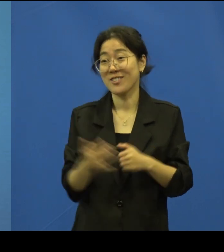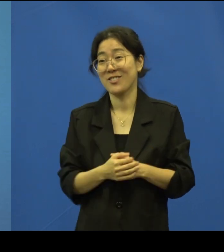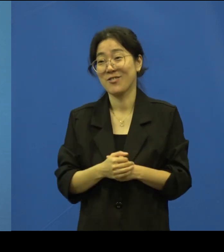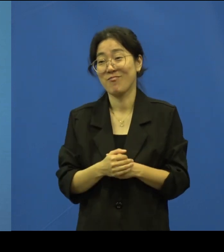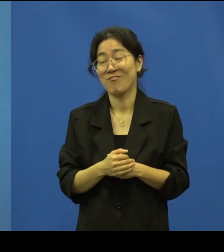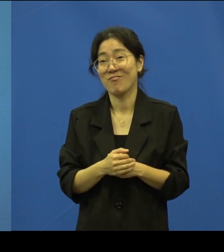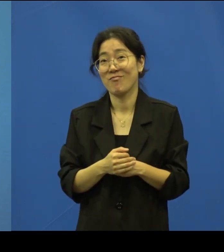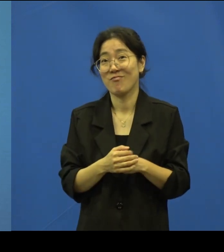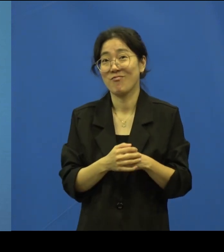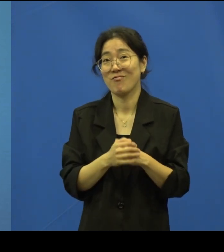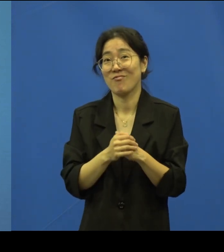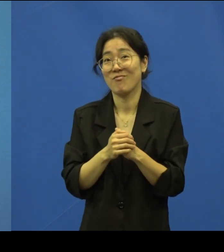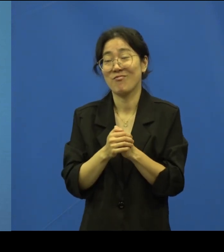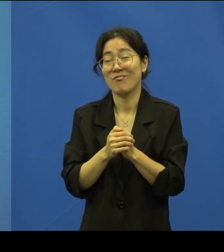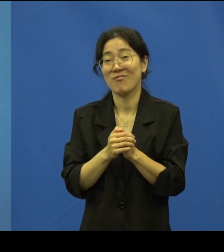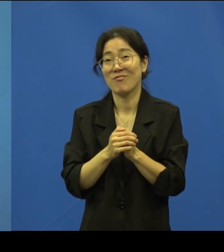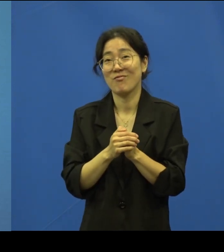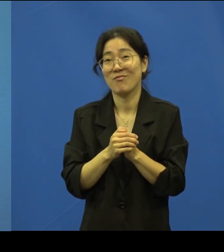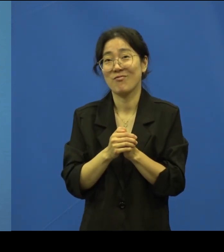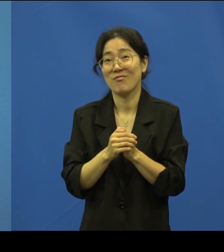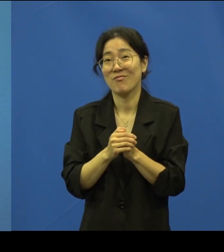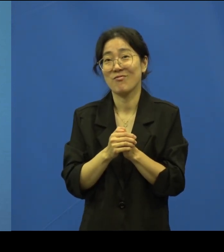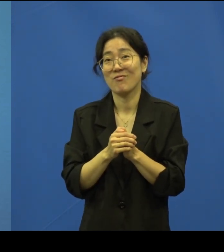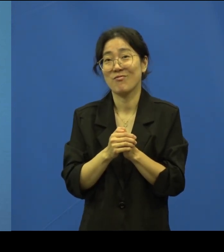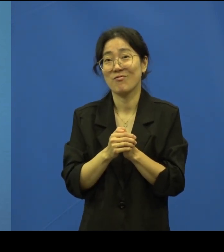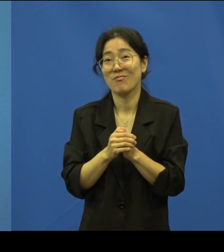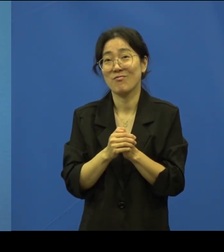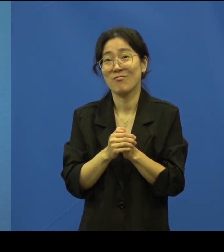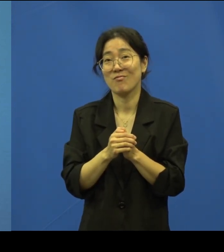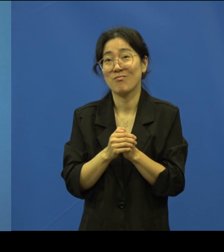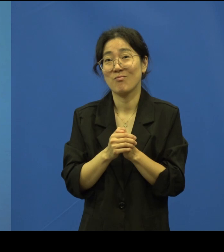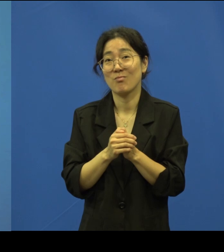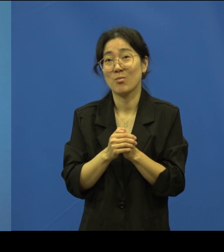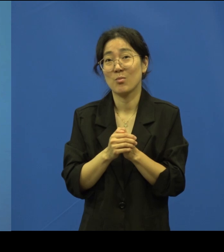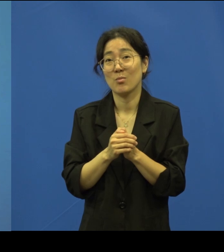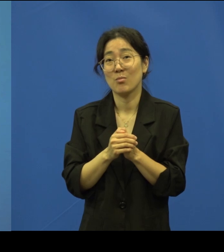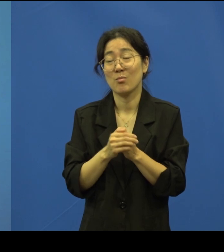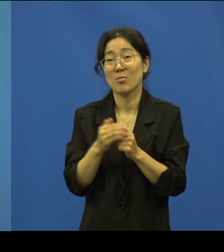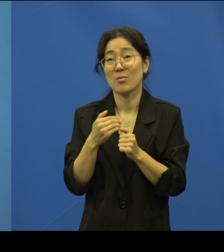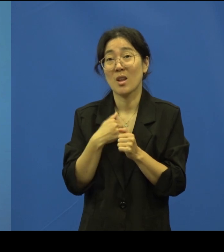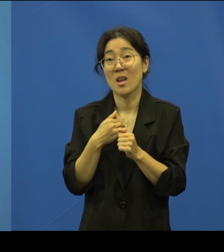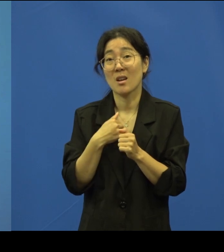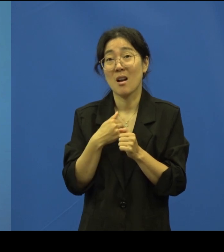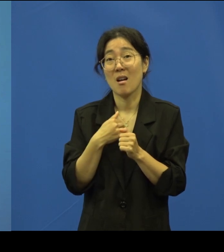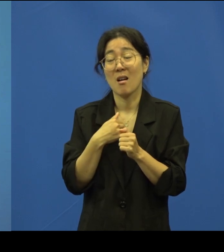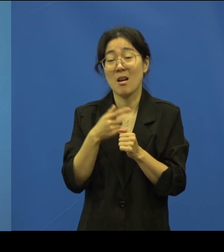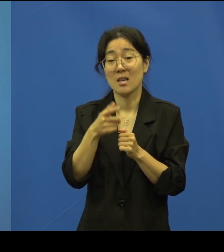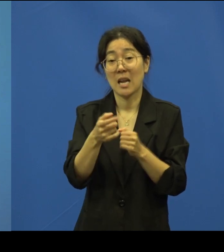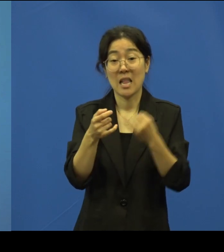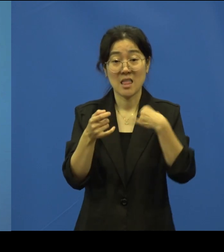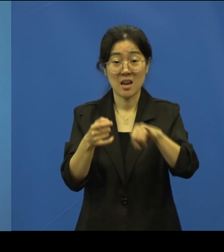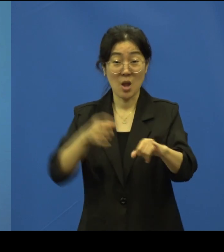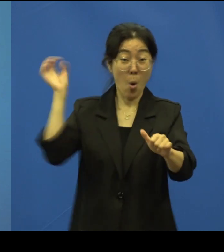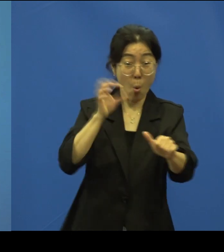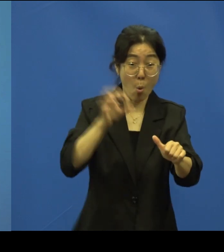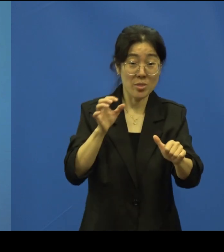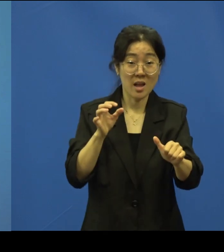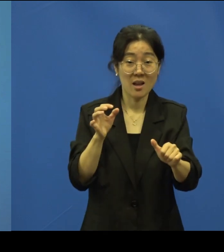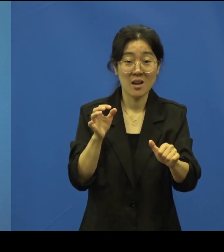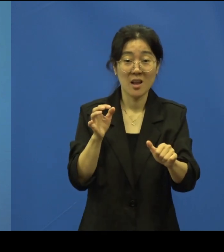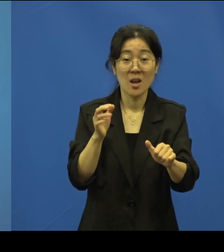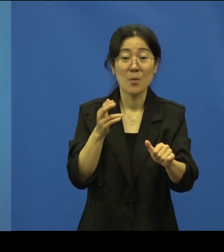제가 이런 것들을 보면서 제가 이렇게 반응할 수 있었던 이유는 한 가지입니다. 매일 기도했기